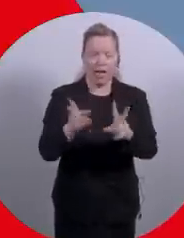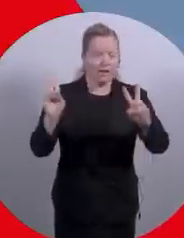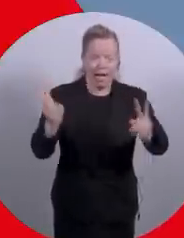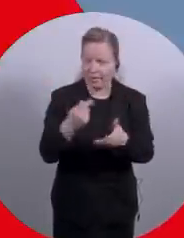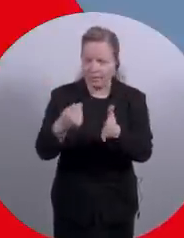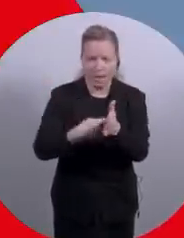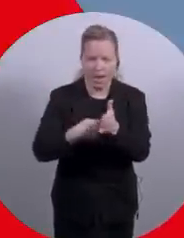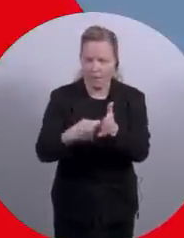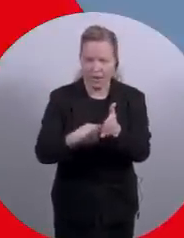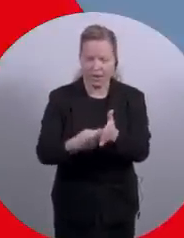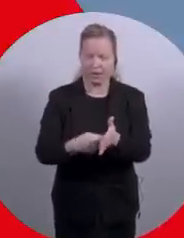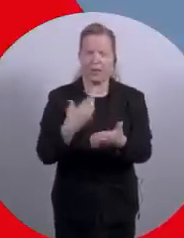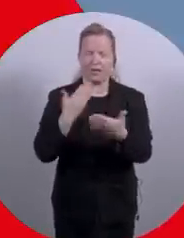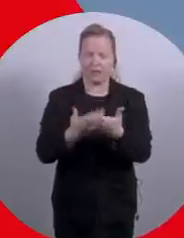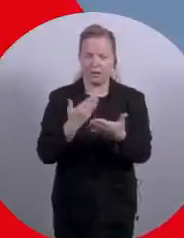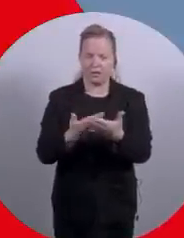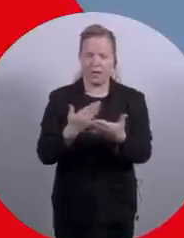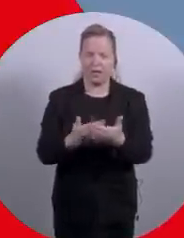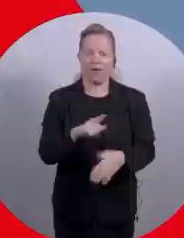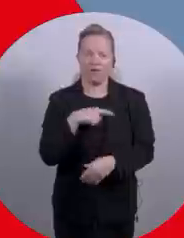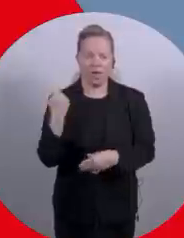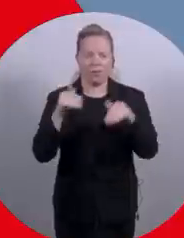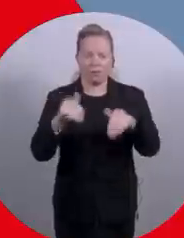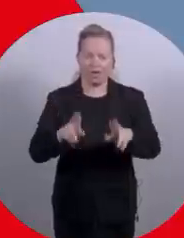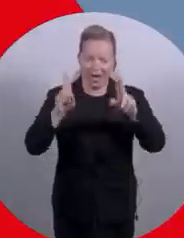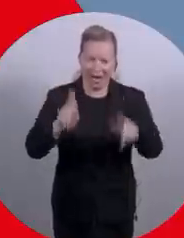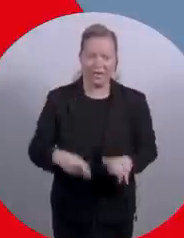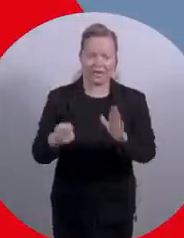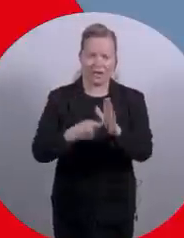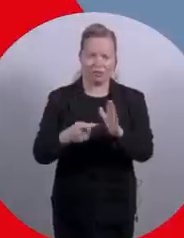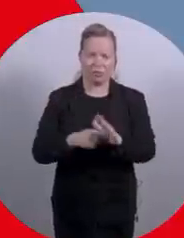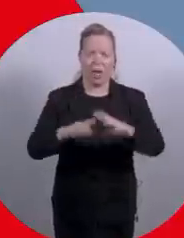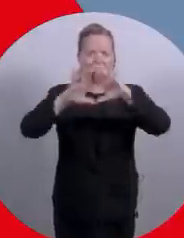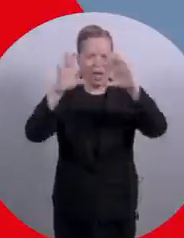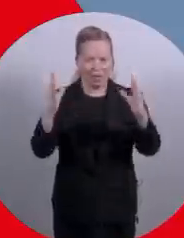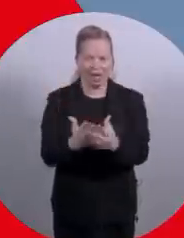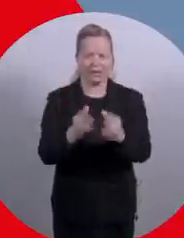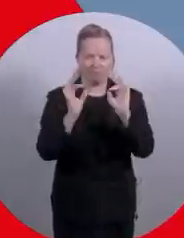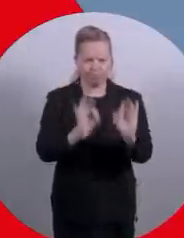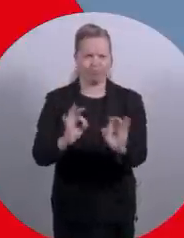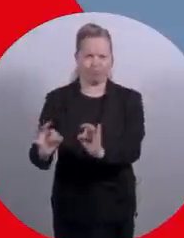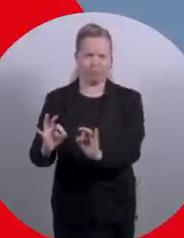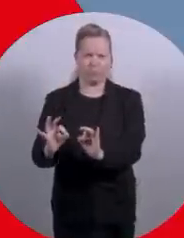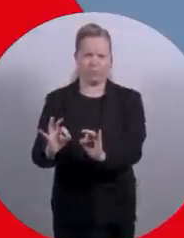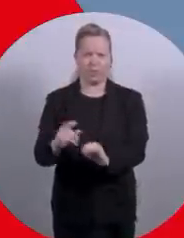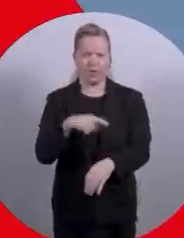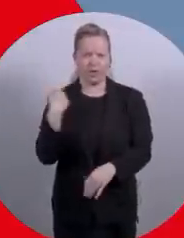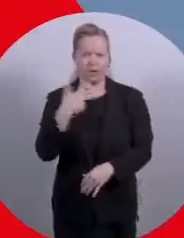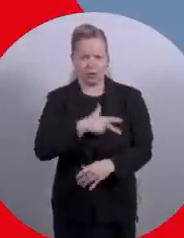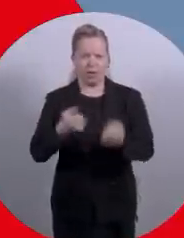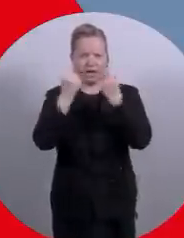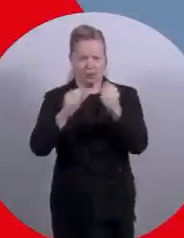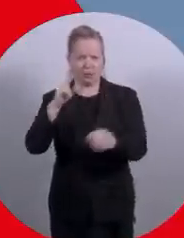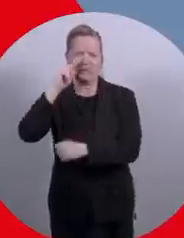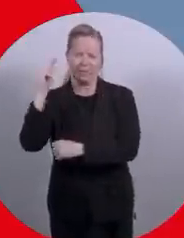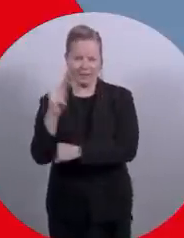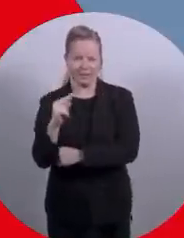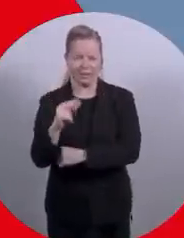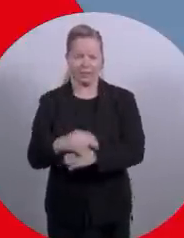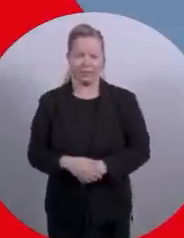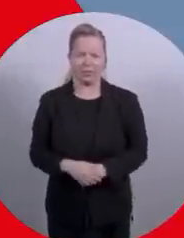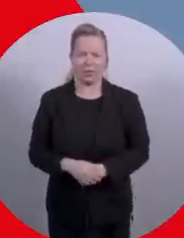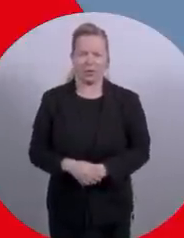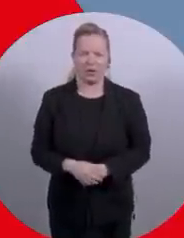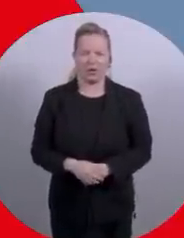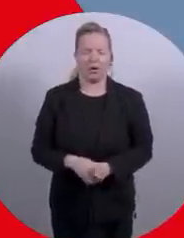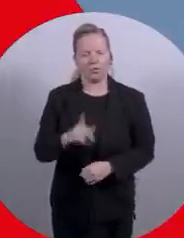Priorität auf diese rechtsanspruche von intakten Planeten aus Sozialdemokratien und wir müssen nacherkennen und